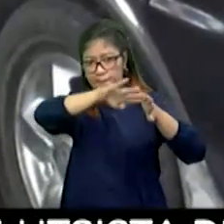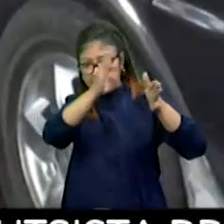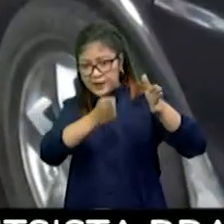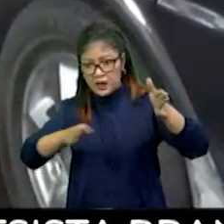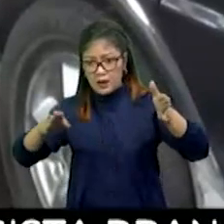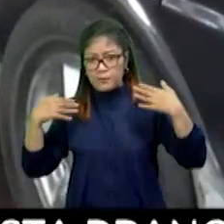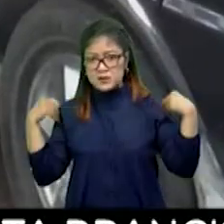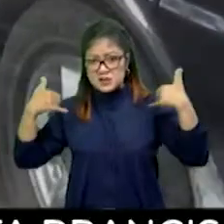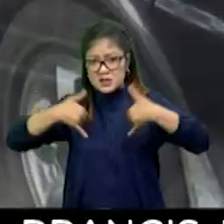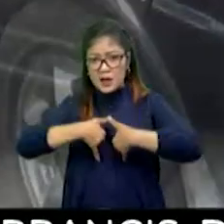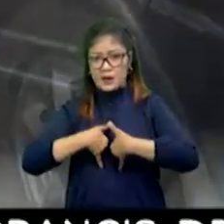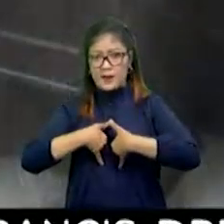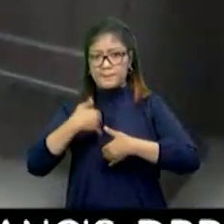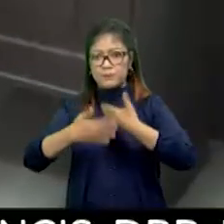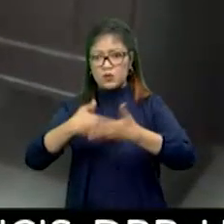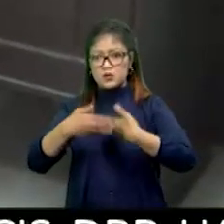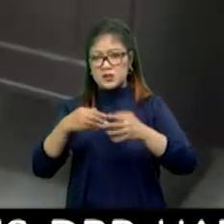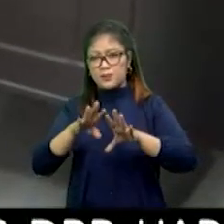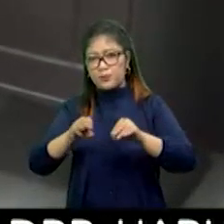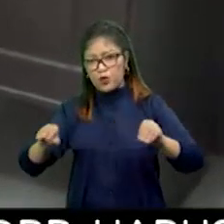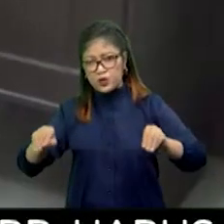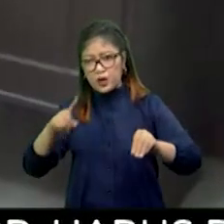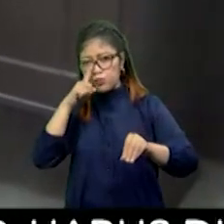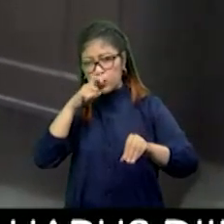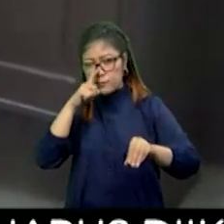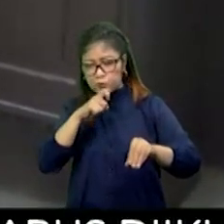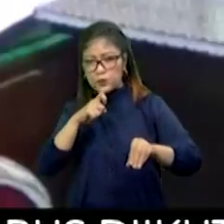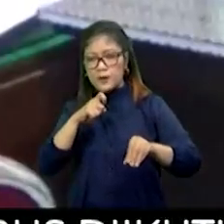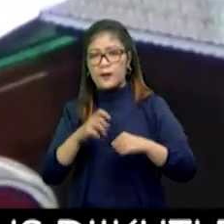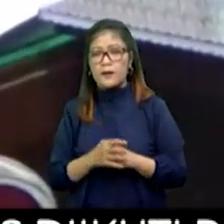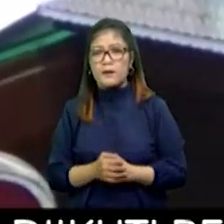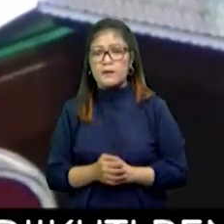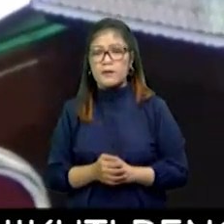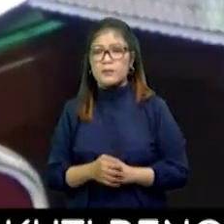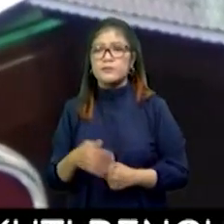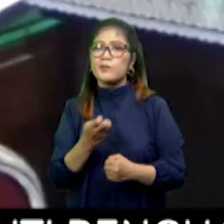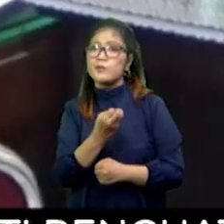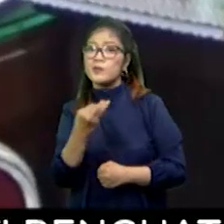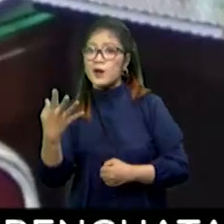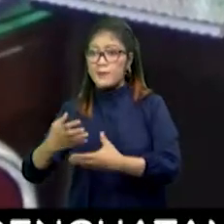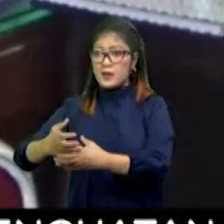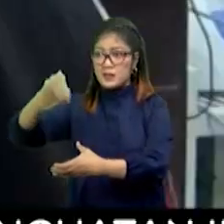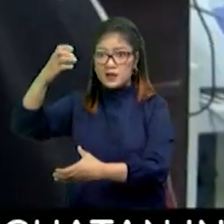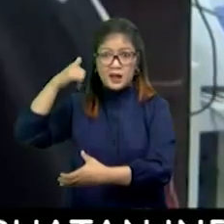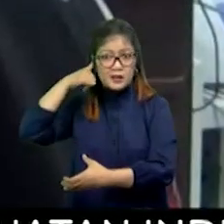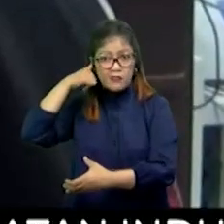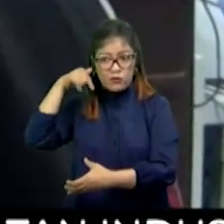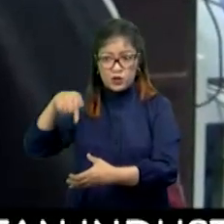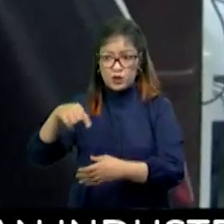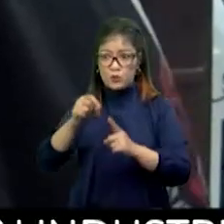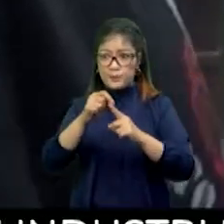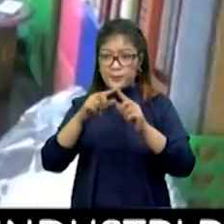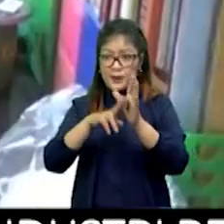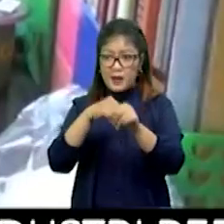proyek. Selain beraksi di Kabupaten Maros, diduga para pelaku juga melakukan pencurian tiang telepon di Kabupaten Pangkep,